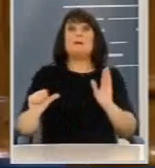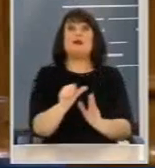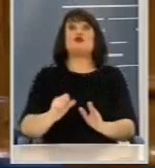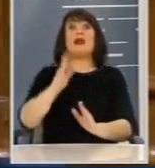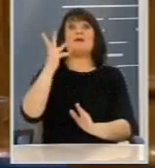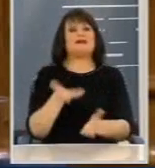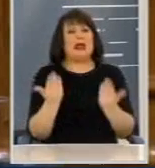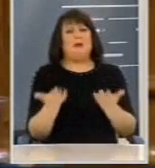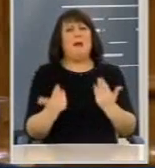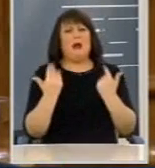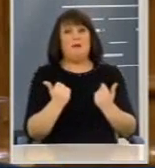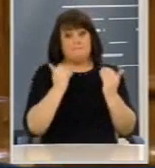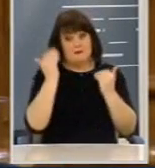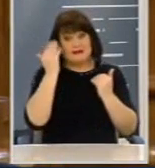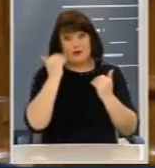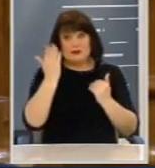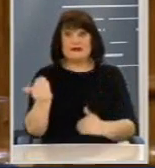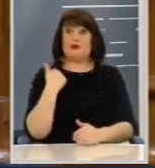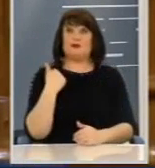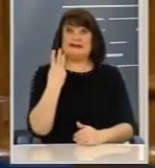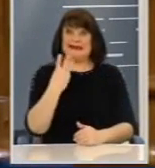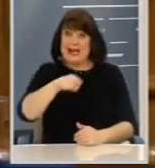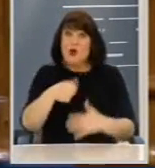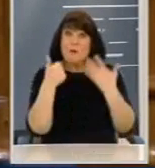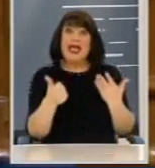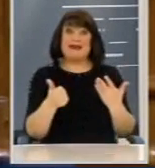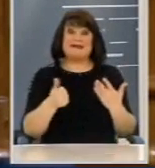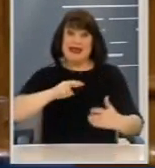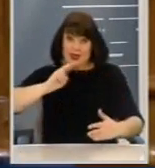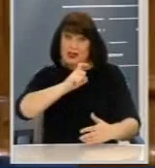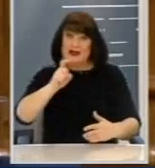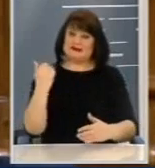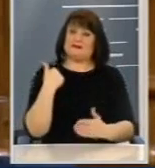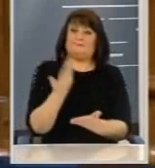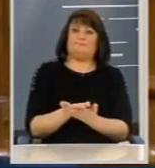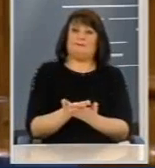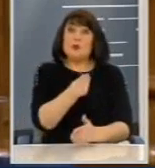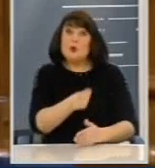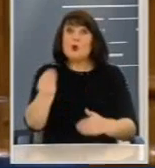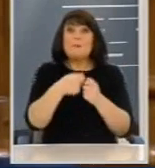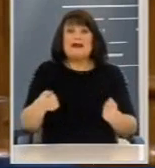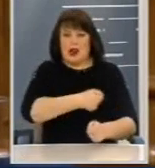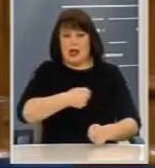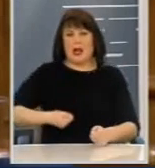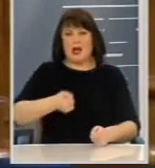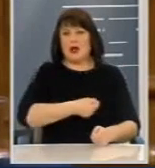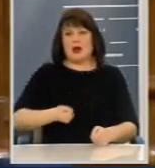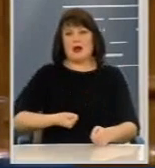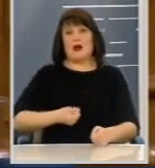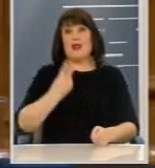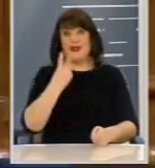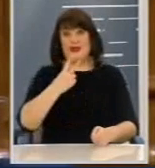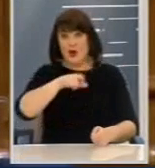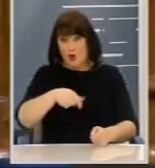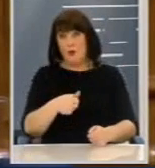με σας, πάλι μας ζητούσαν 3,6 δις, τα ίδια ακριβώς, επιπλέον μέτρα λιτότητας, 2 δις του ΑΕΠ,